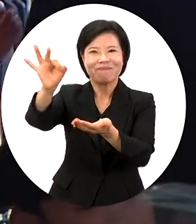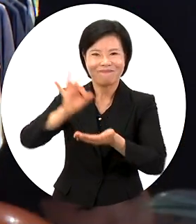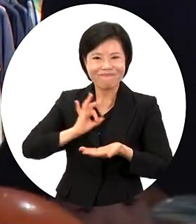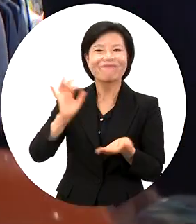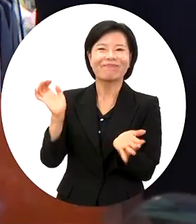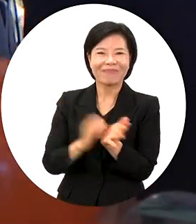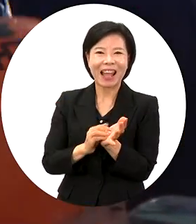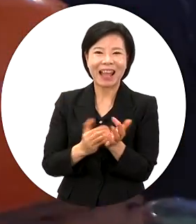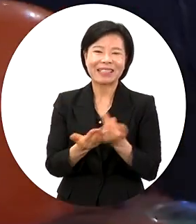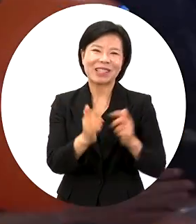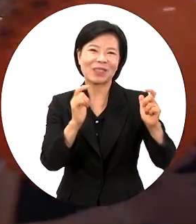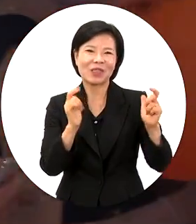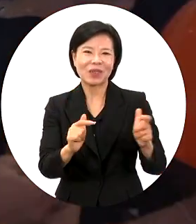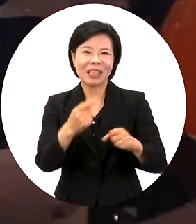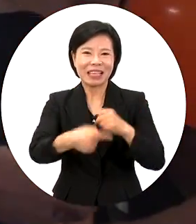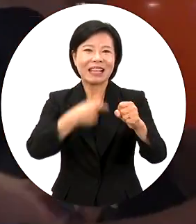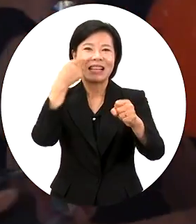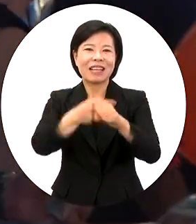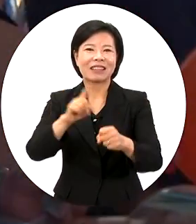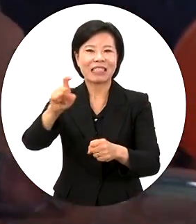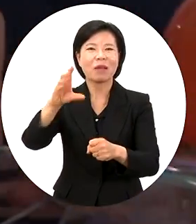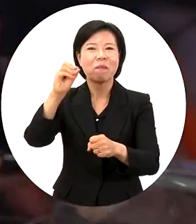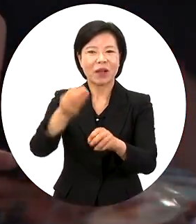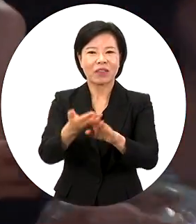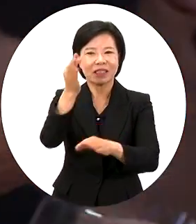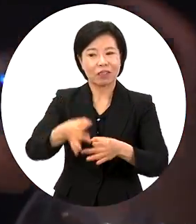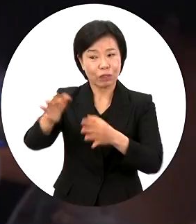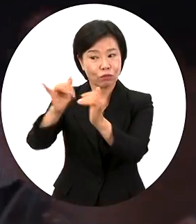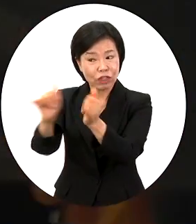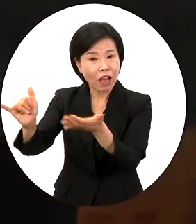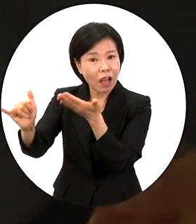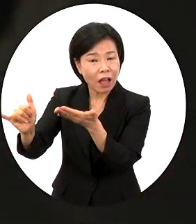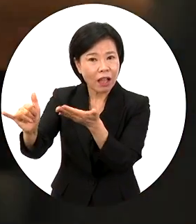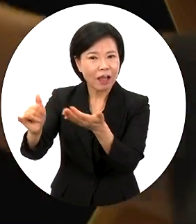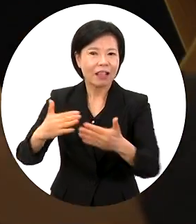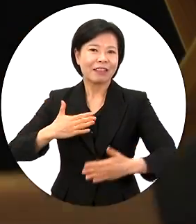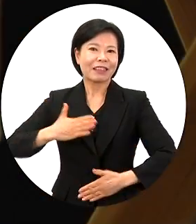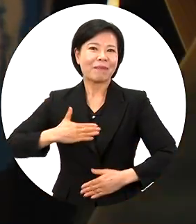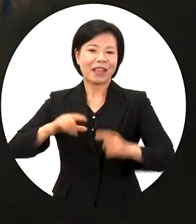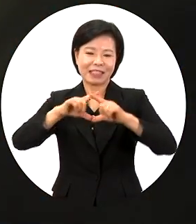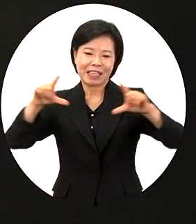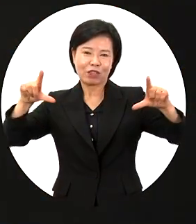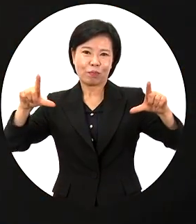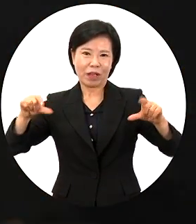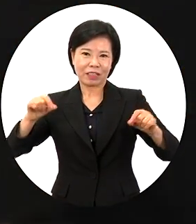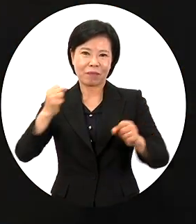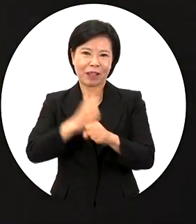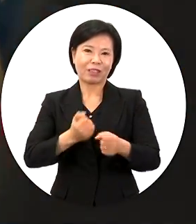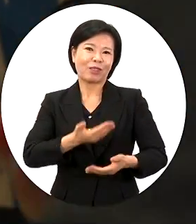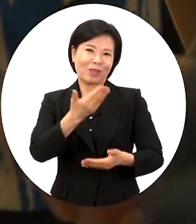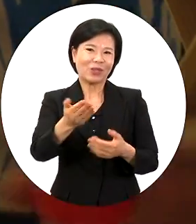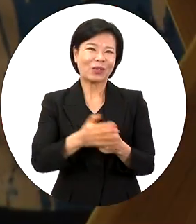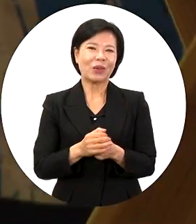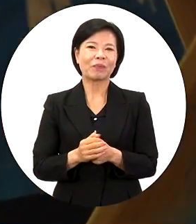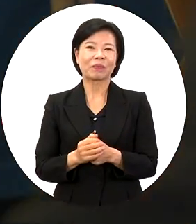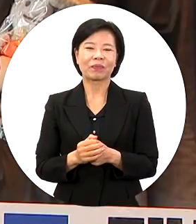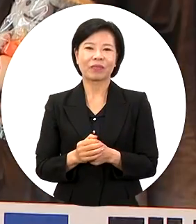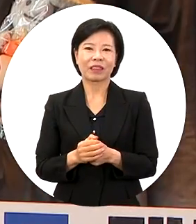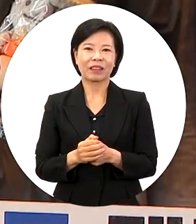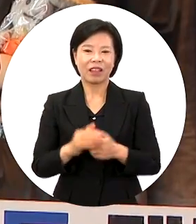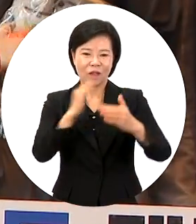받게 됐습니다. 제주도는 연간 10만 원 이상 기부자에게 탐나는 제주패스를 발급하고